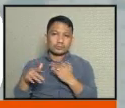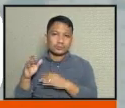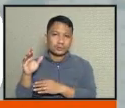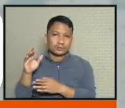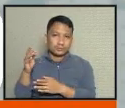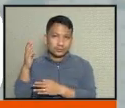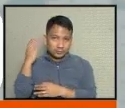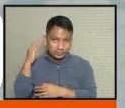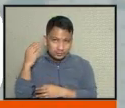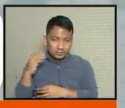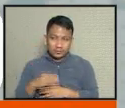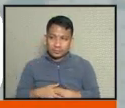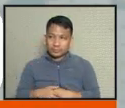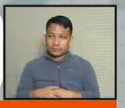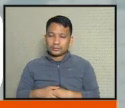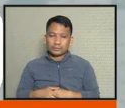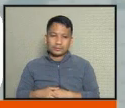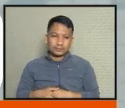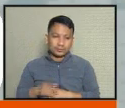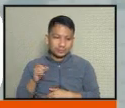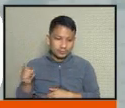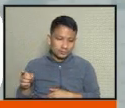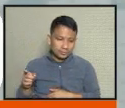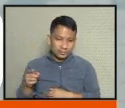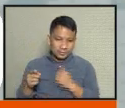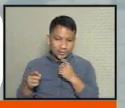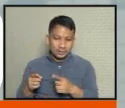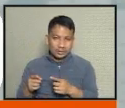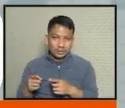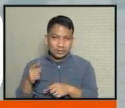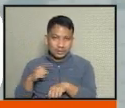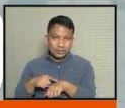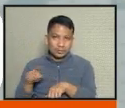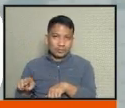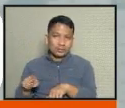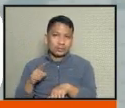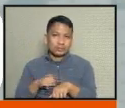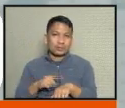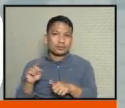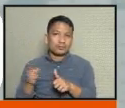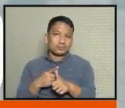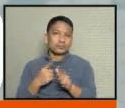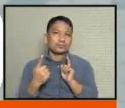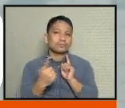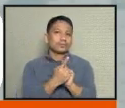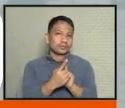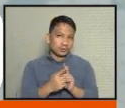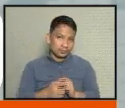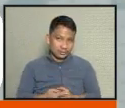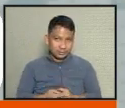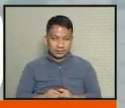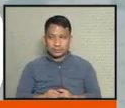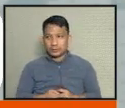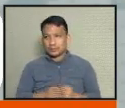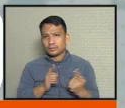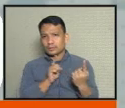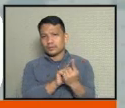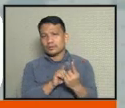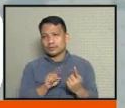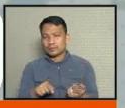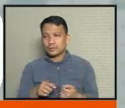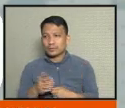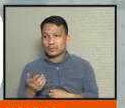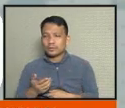ko. Yung pala, yung time na yun, yun ang pag-unang meet nila. Paano na-meet itong